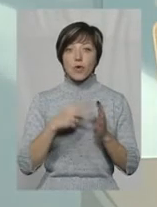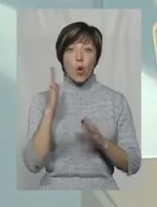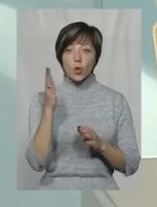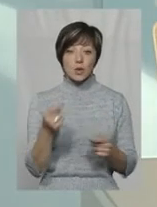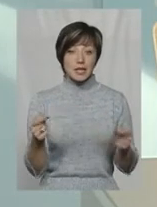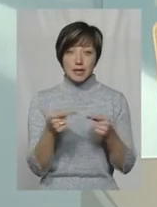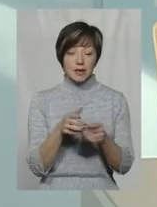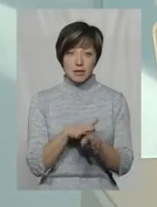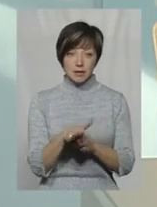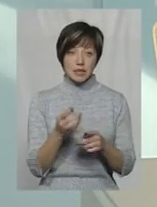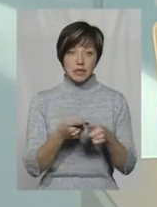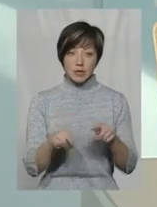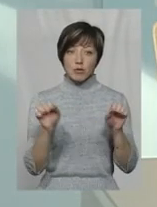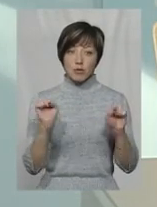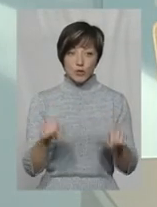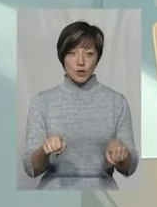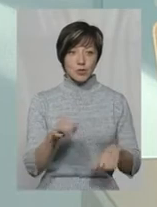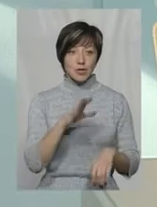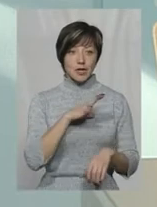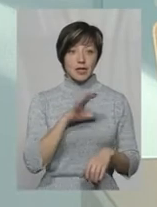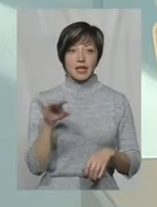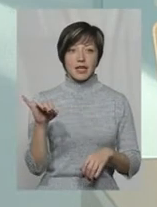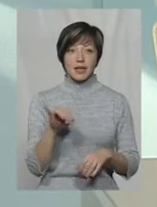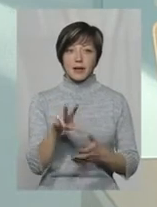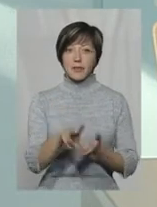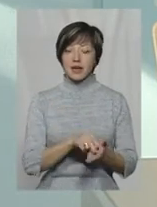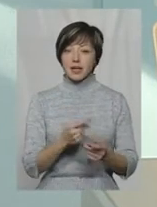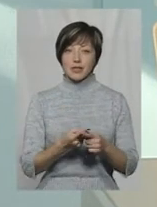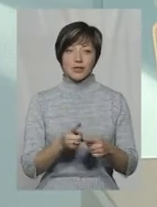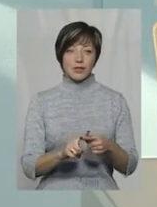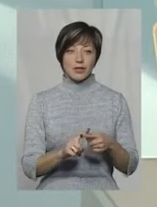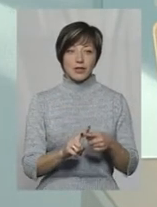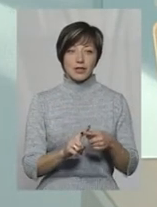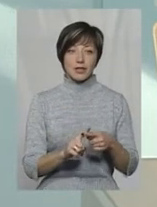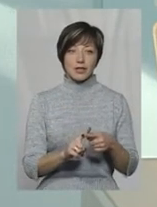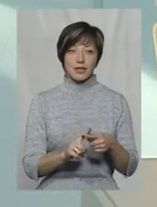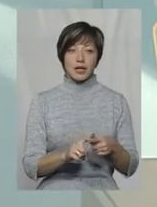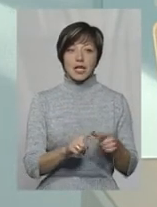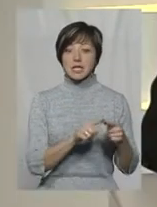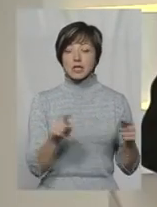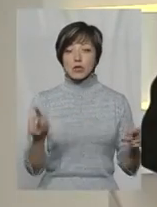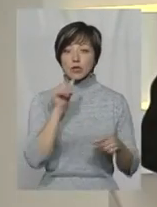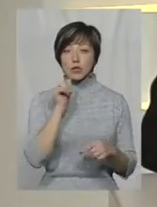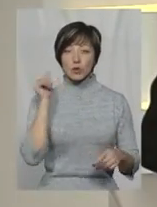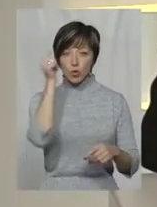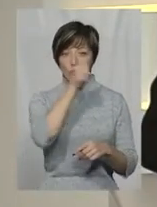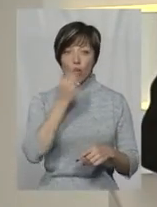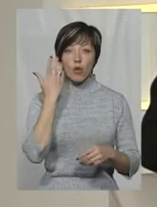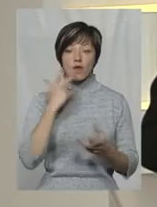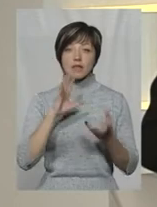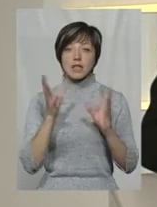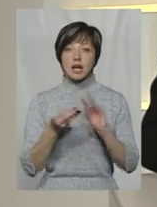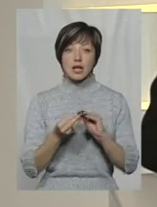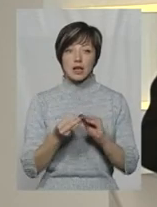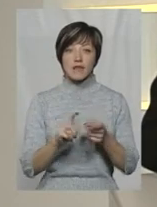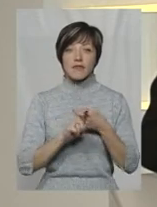так, а це може бути. І прикладом цього сезон минулого року, коли взагалі